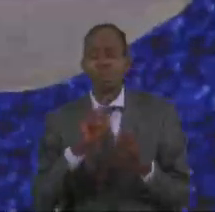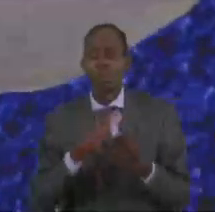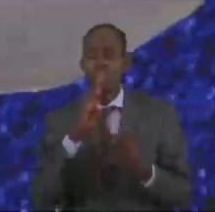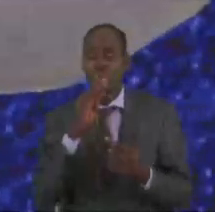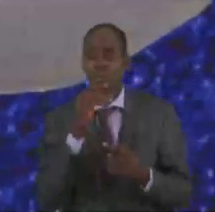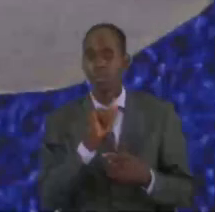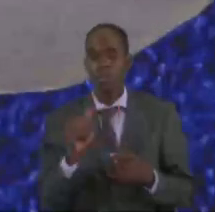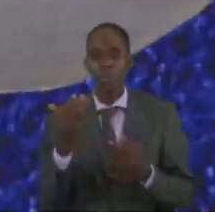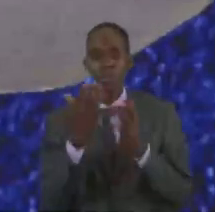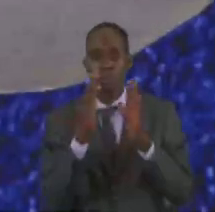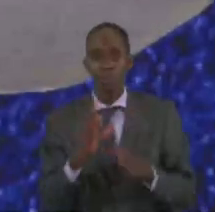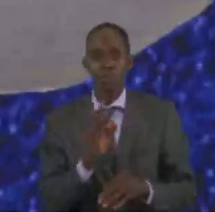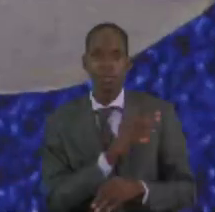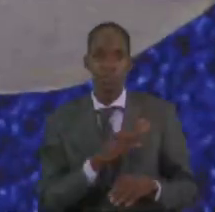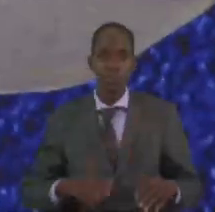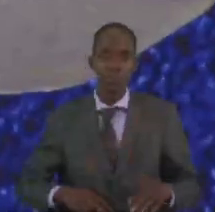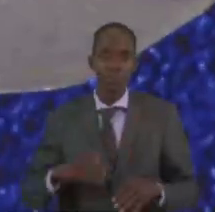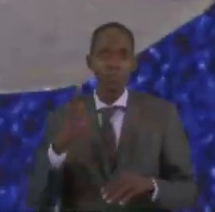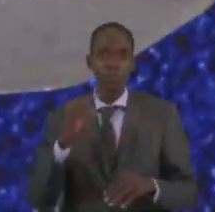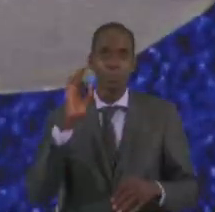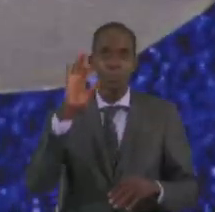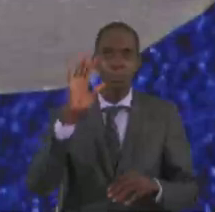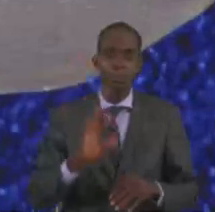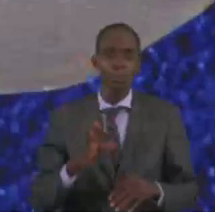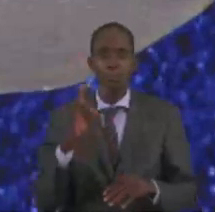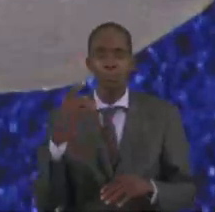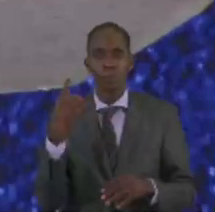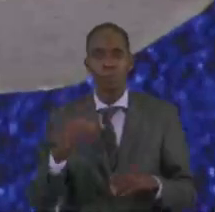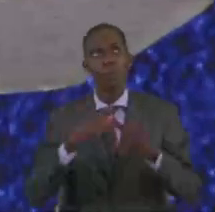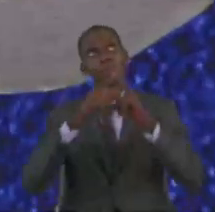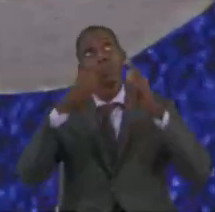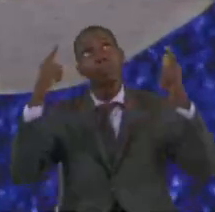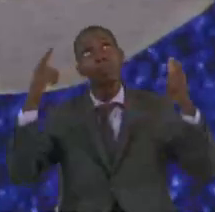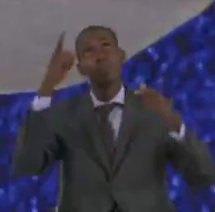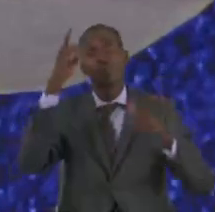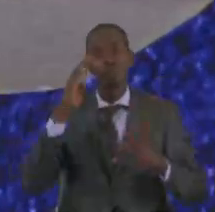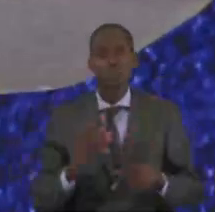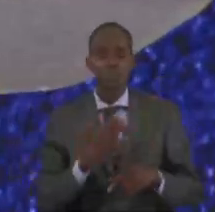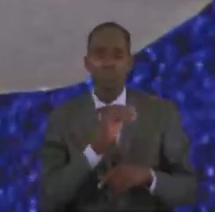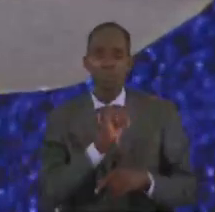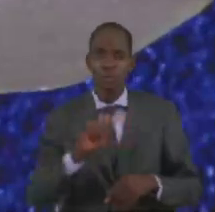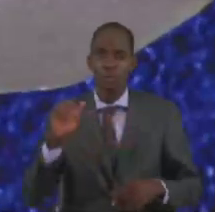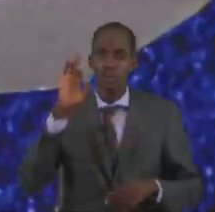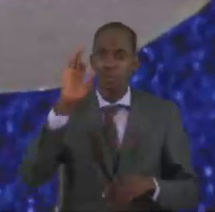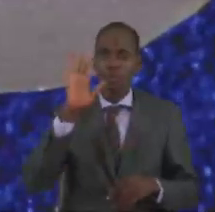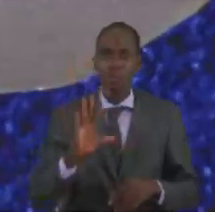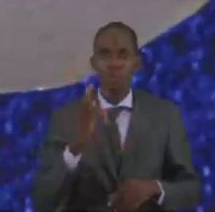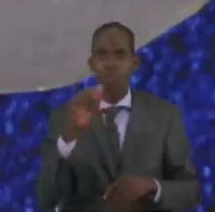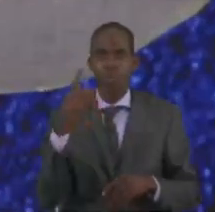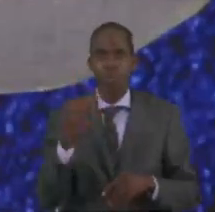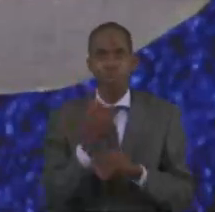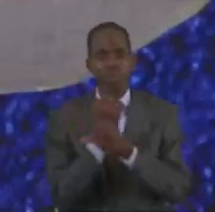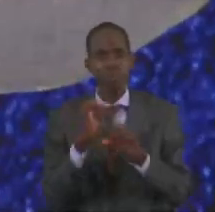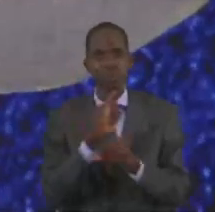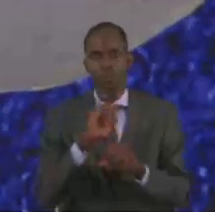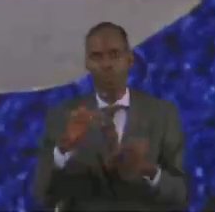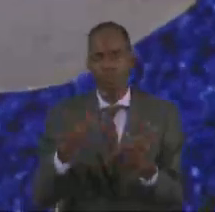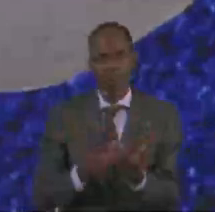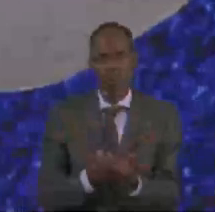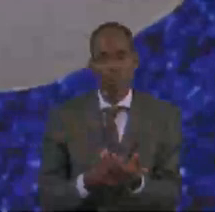de Christ, un prédicateur du Dieu suprême, un prédicateur de